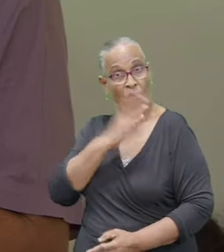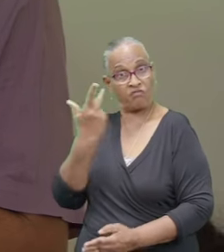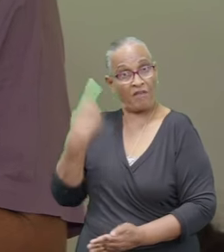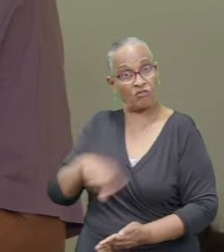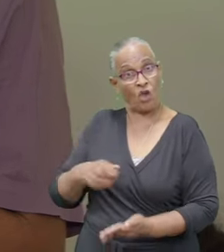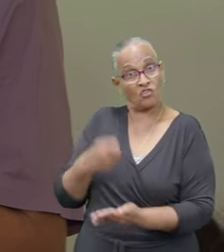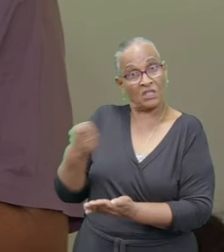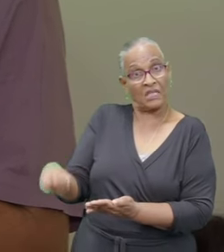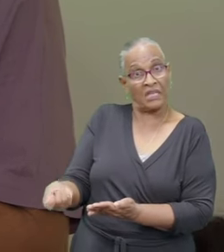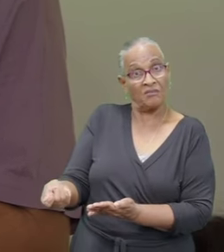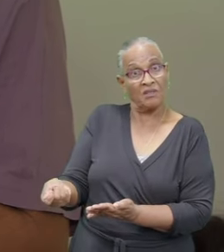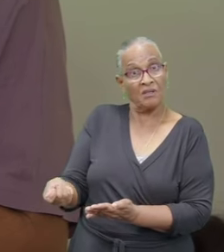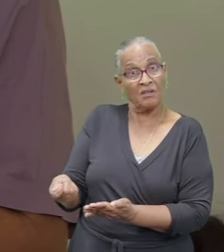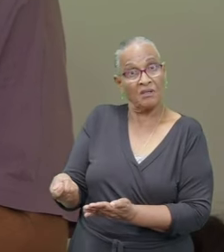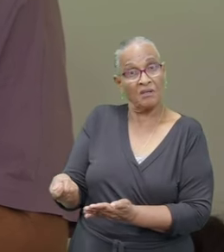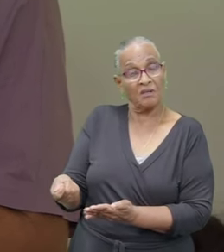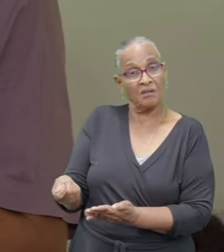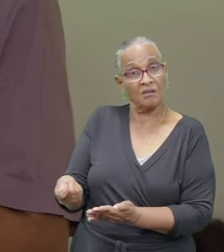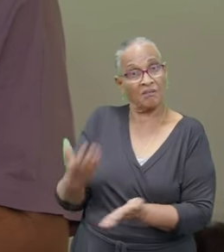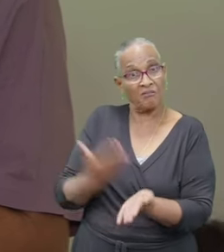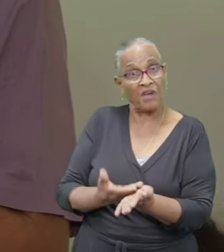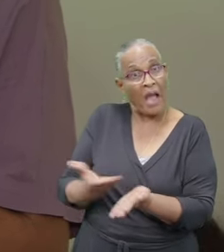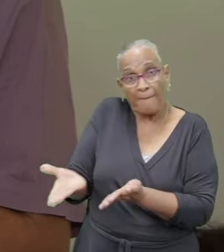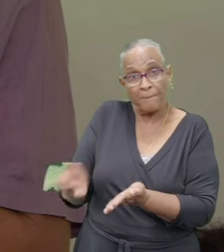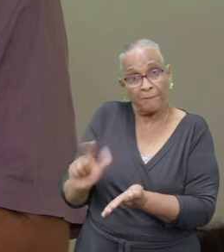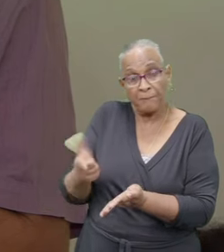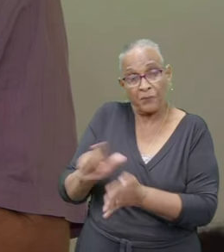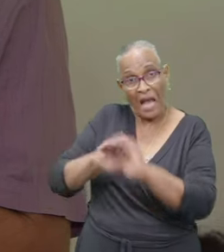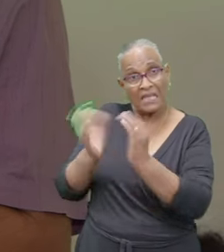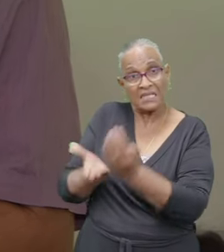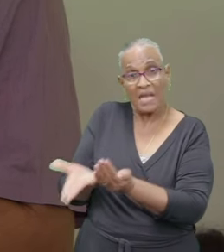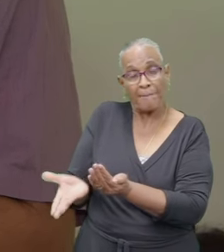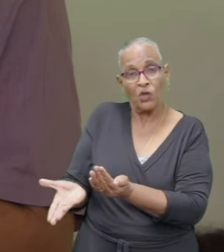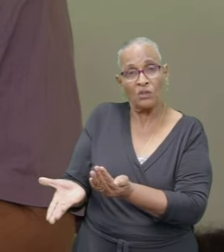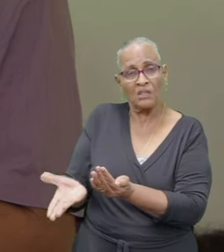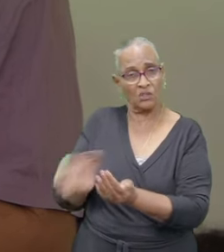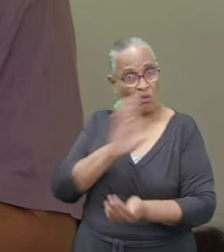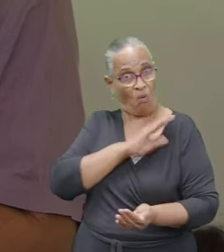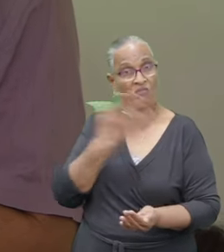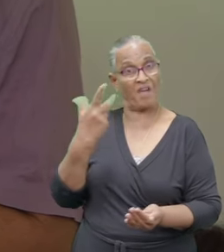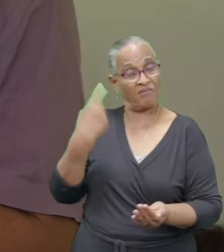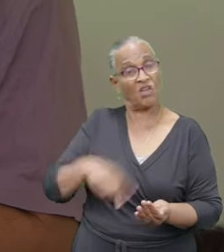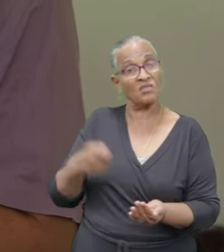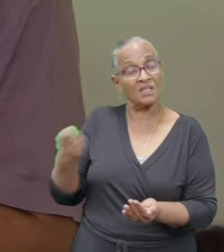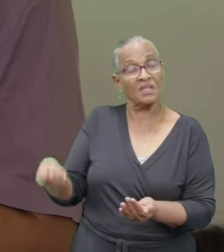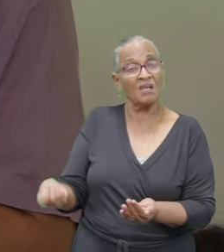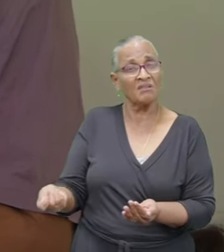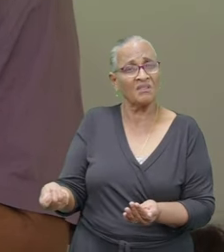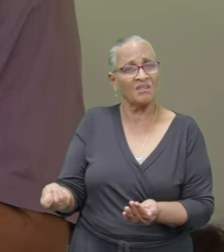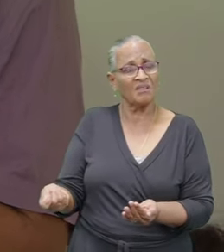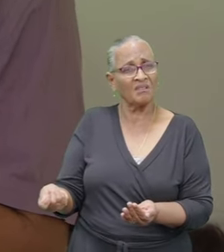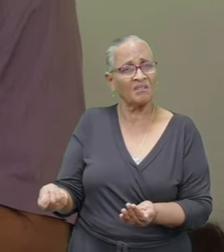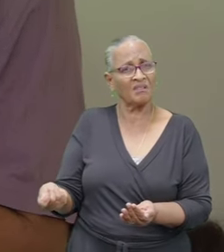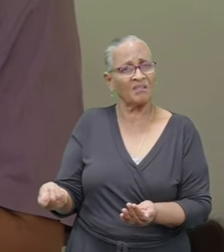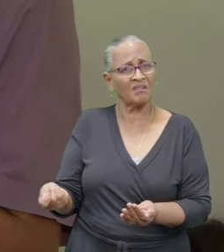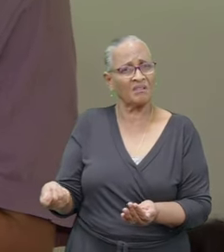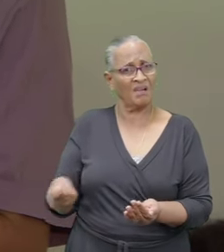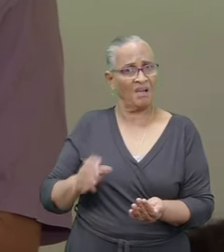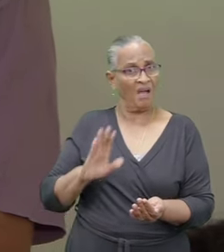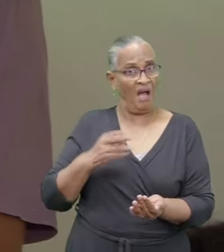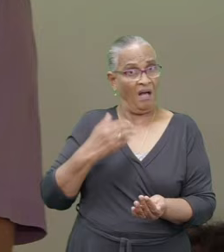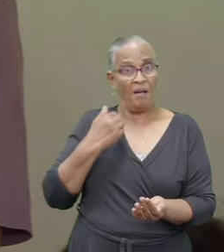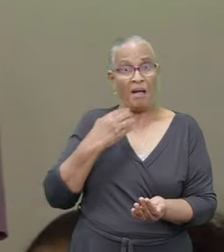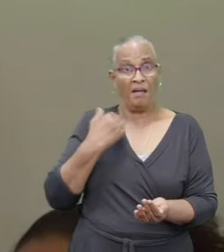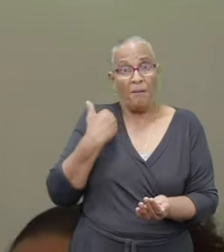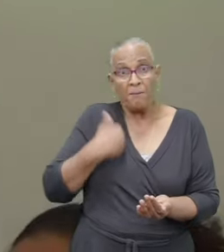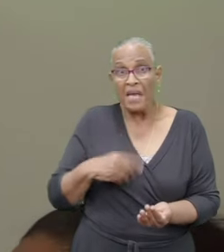alle voorwaarden. Kom je dan wel in aanmerking? Want als je niet in aanmerking komt, neem ik aan, gaan mensen het werk niet meer willen